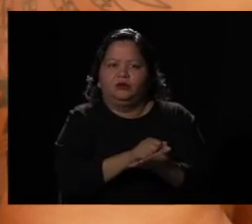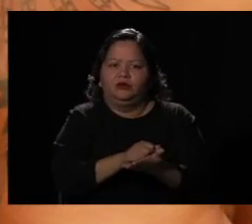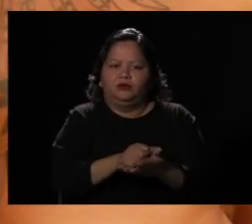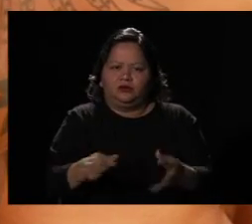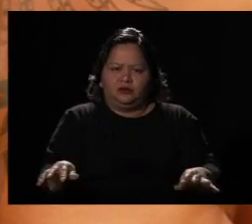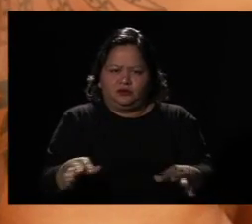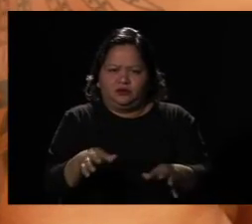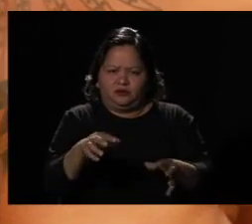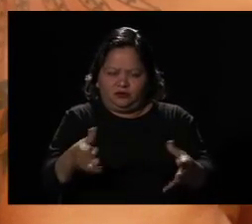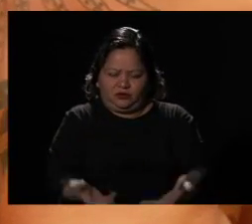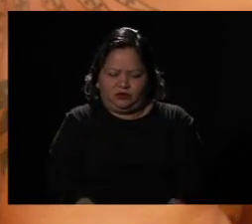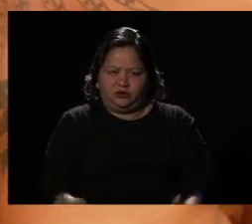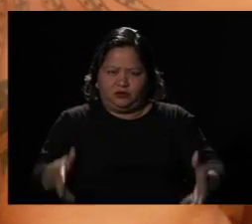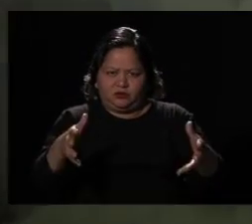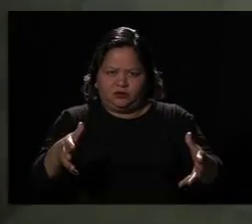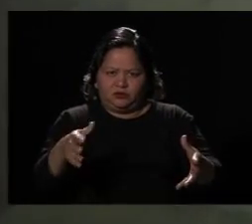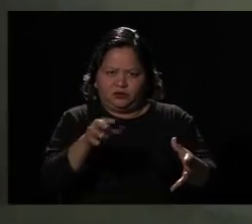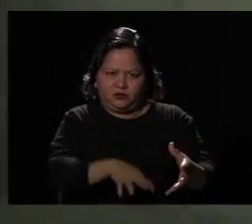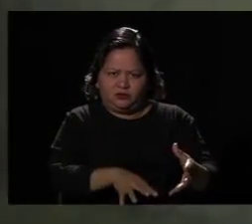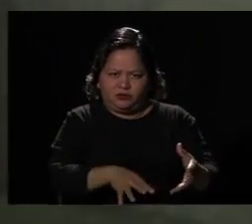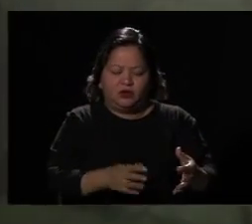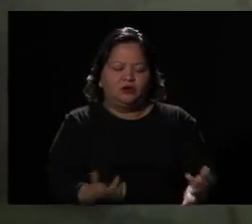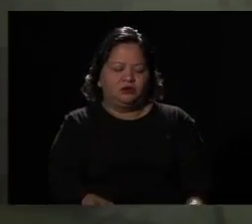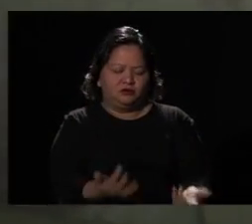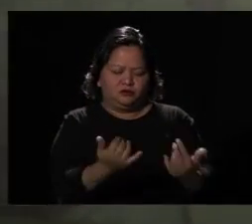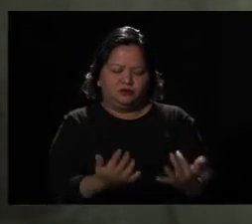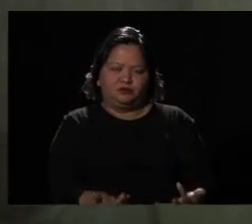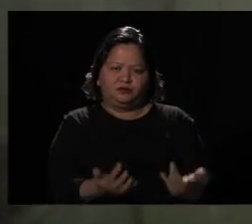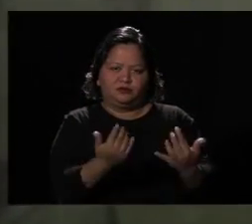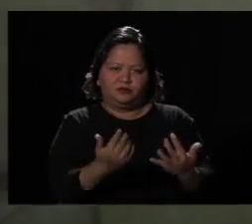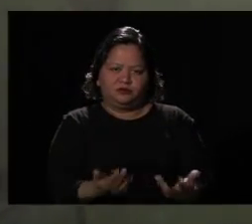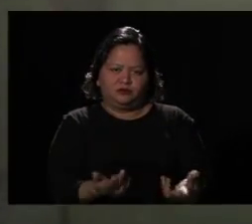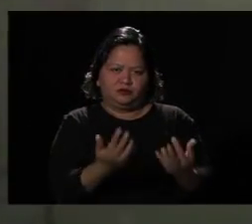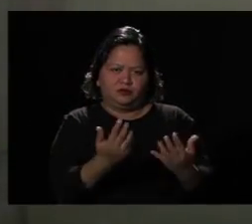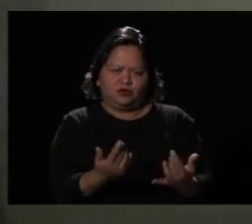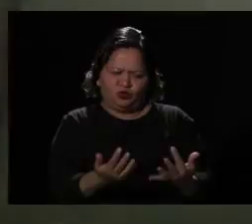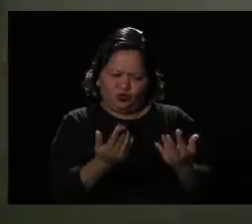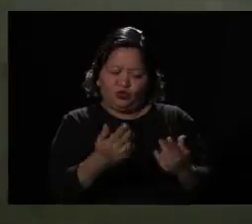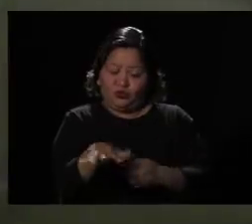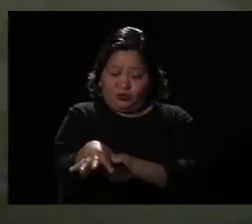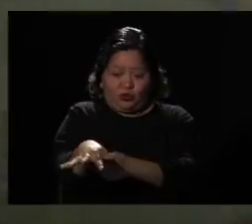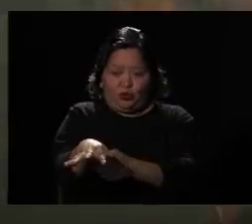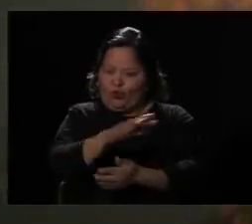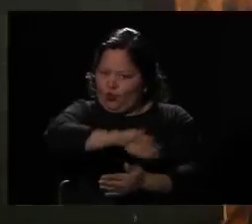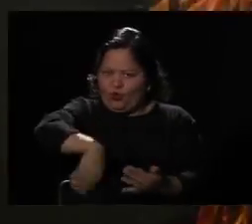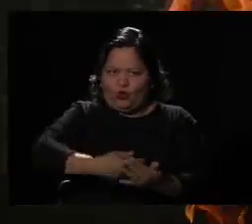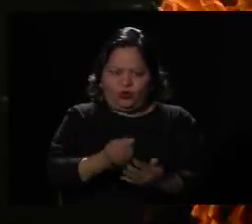di hanum isahwan. Zanat lagu ihagun siha.